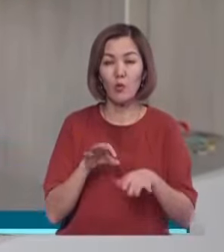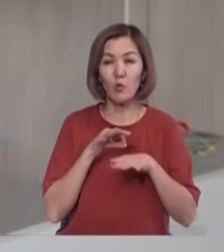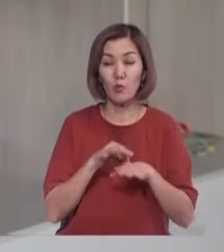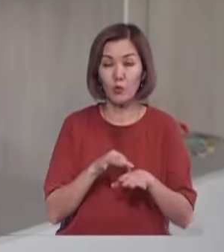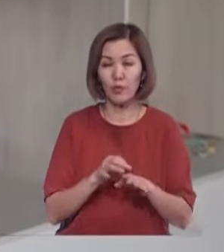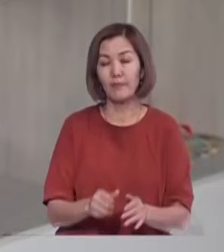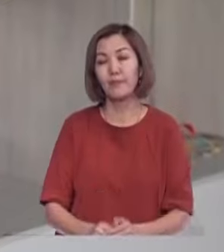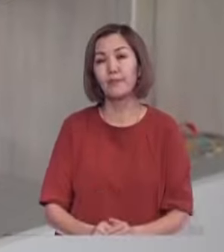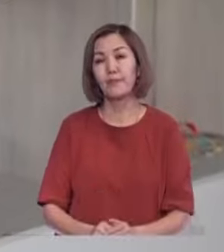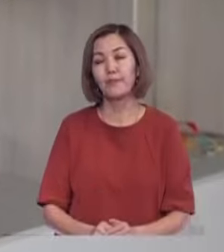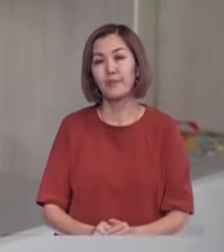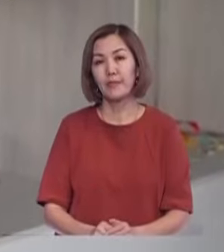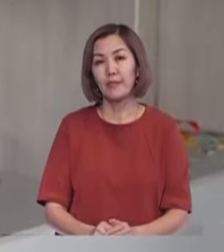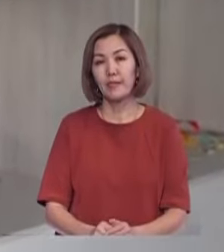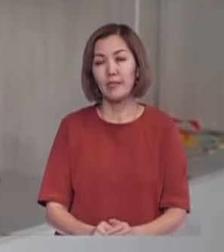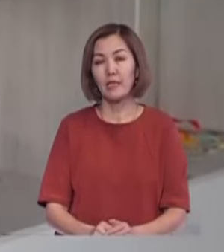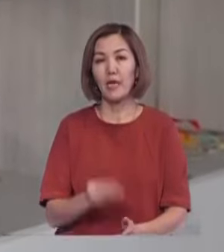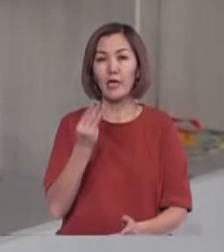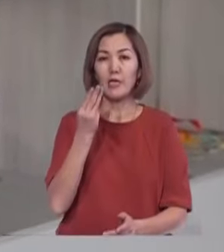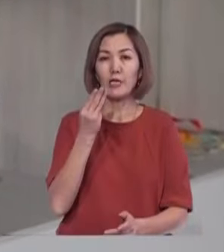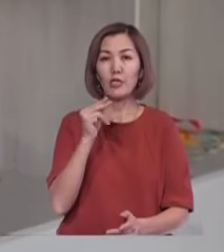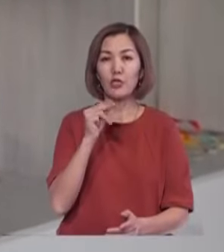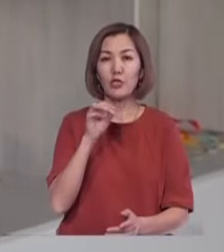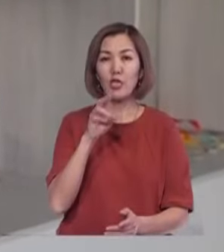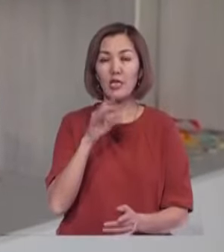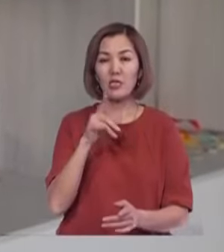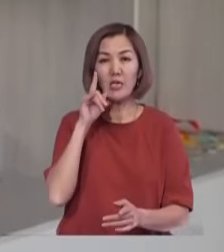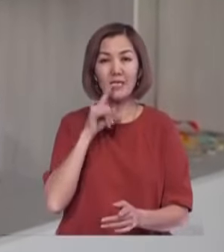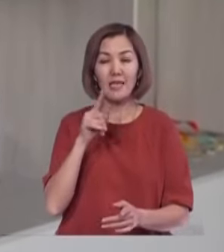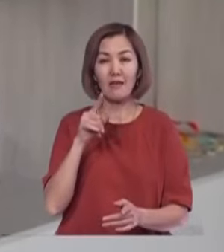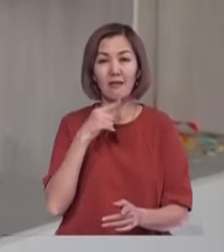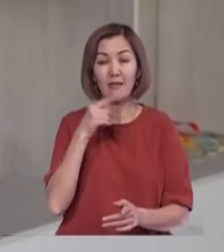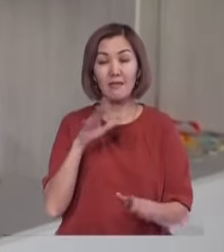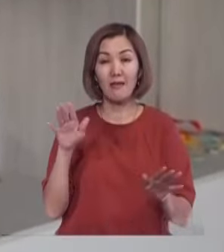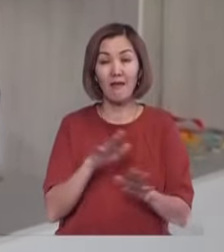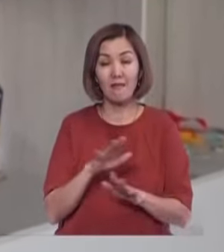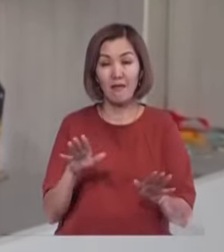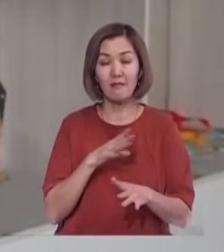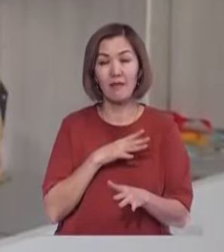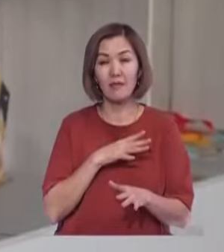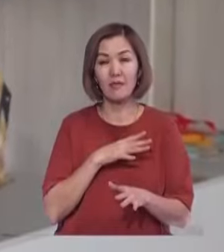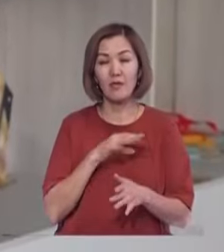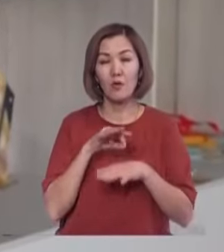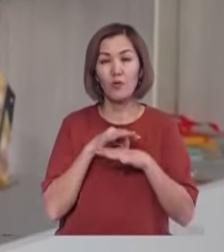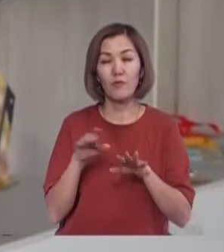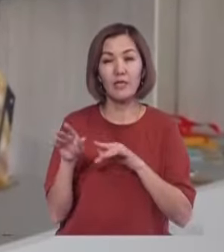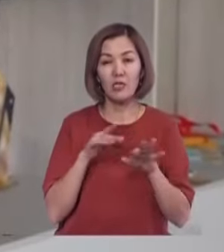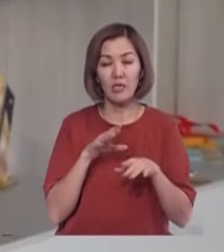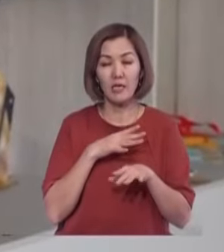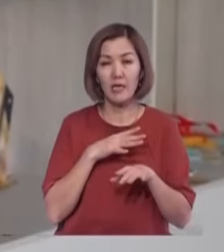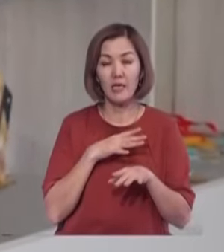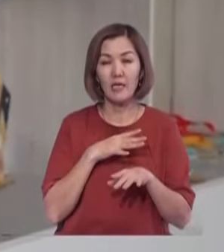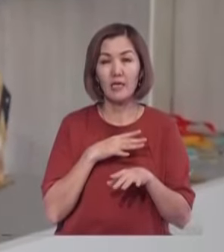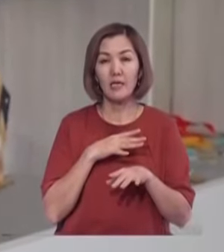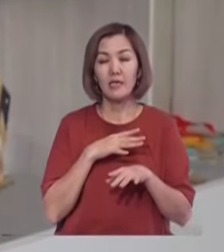республикалық ән балалар әнінің челленджі болып жатыр екен. Қазақ тілінде айтылатын әндер. Соның аясында өтіп жатқан шара.